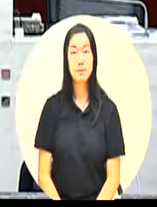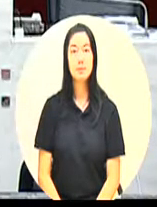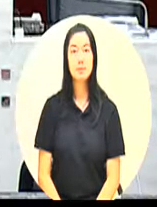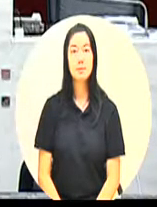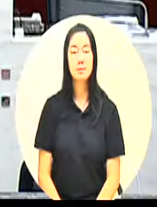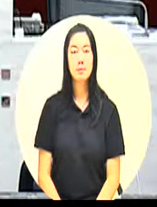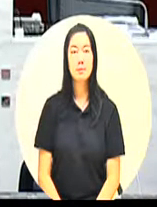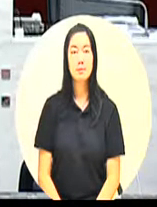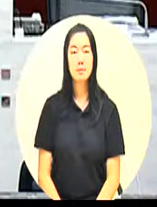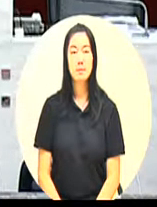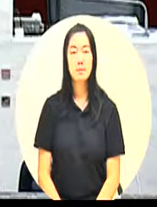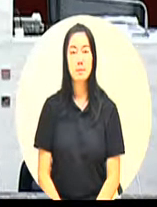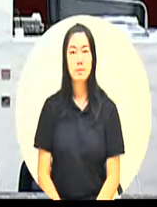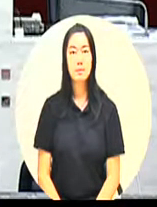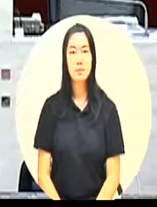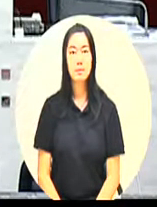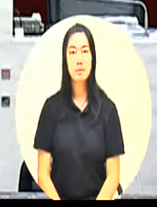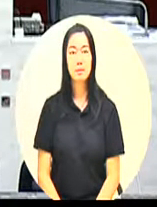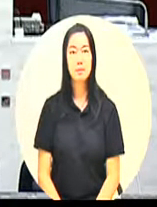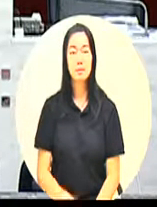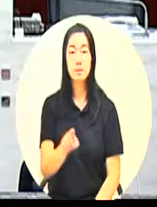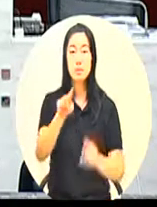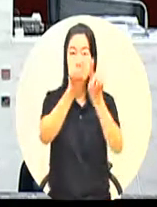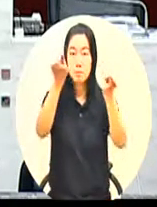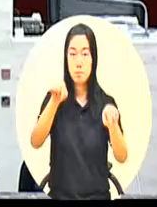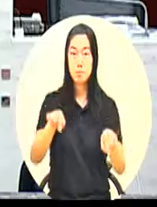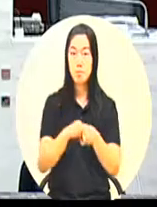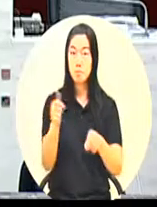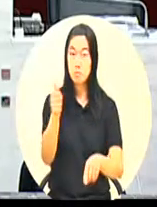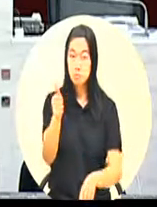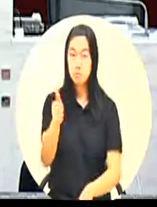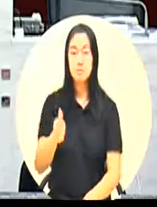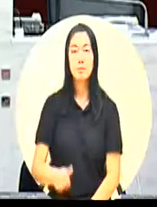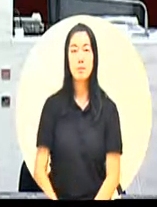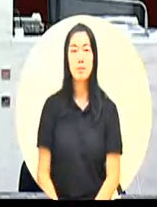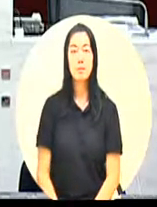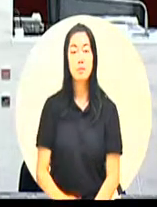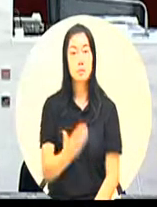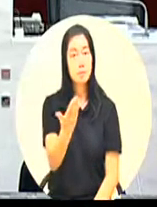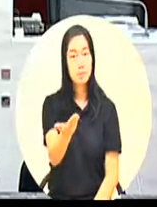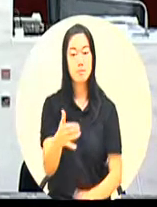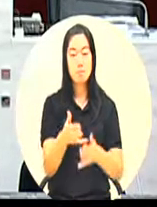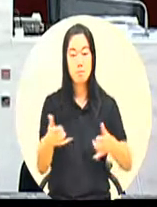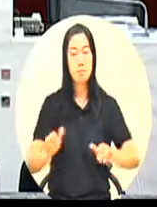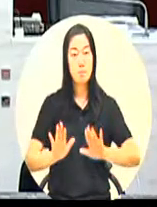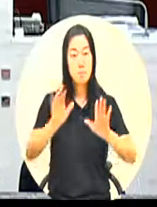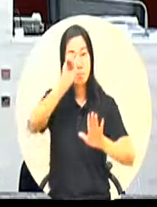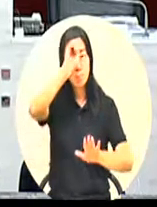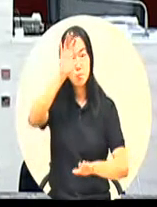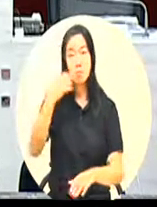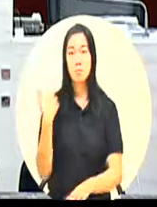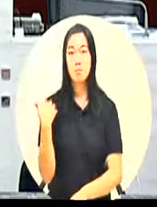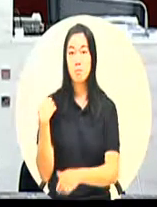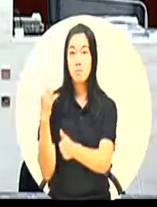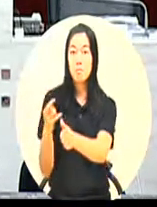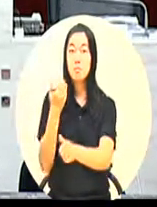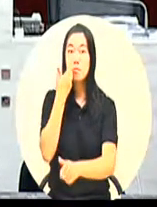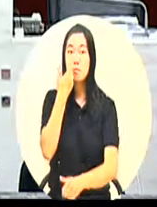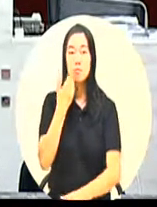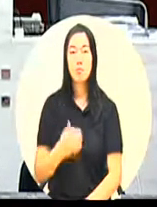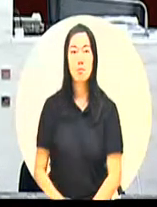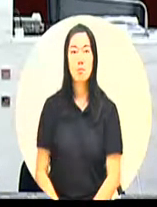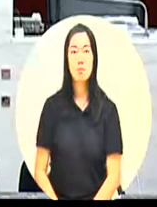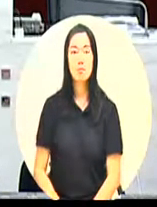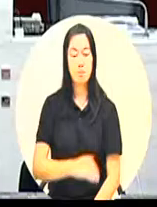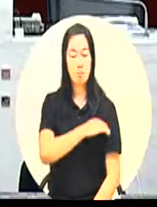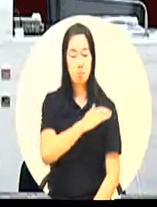请问。张胜木总召，国民党团已经发言了，那民进党团要派，好，请邱